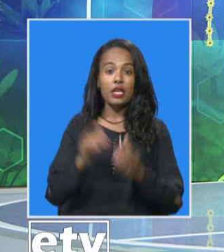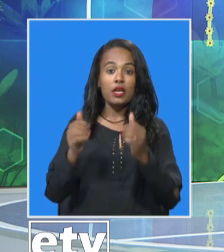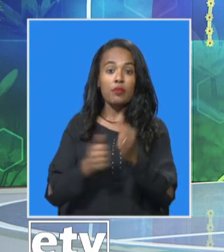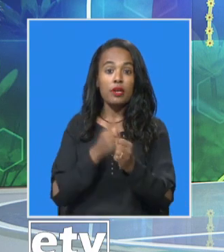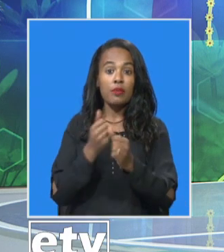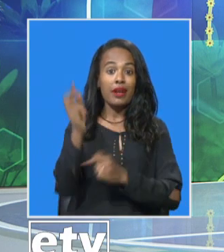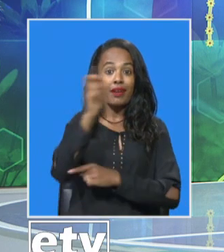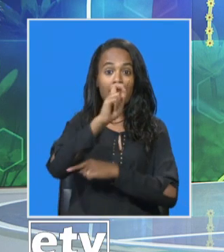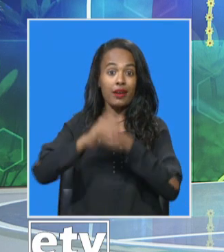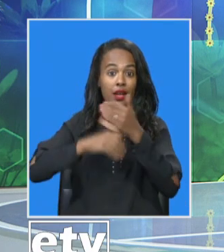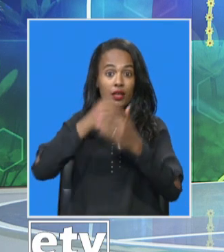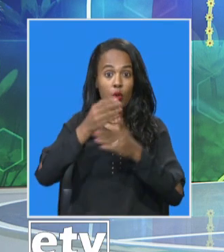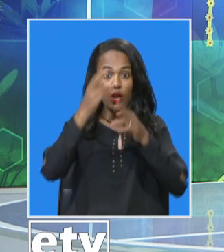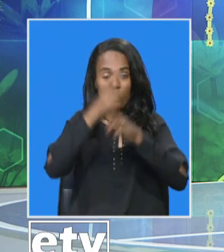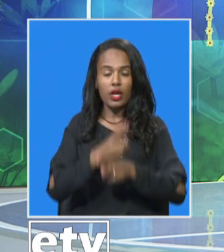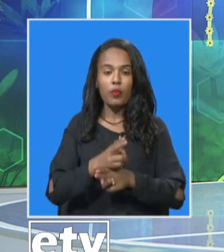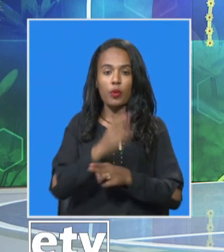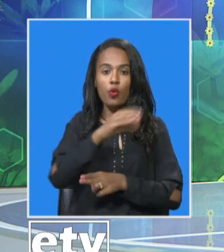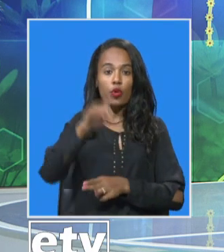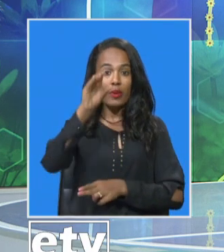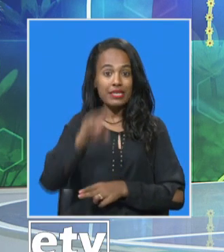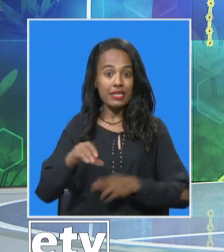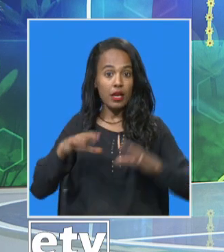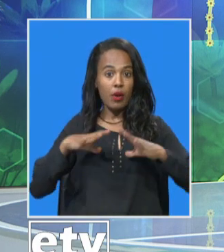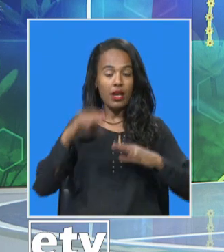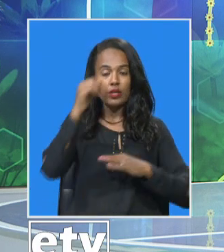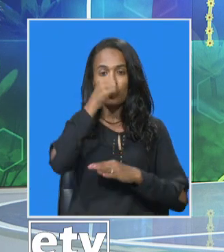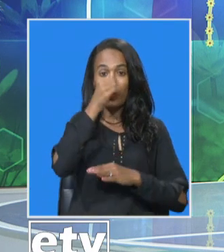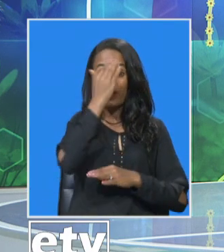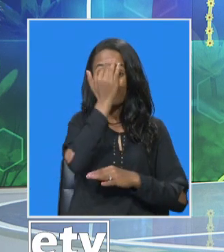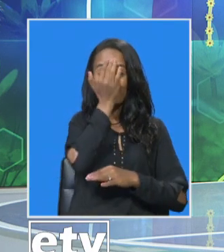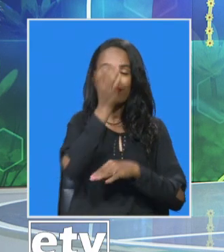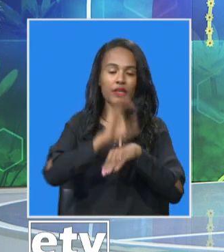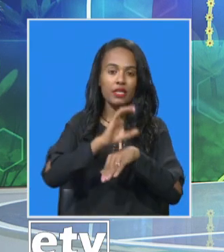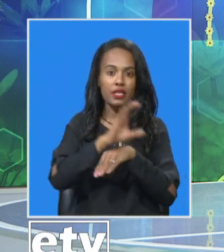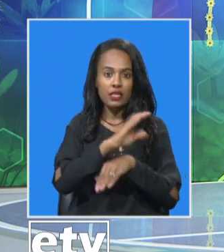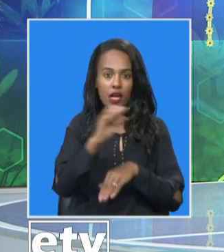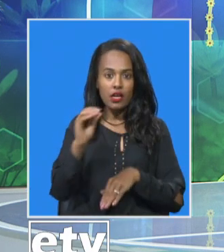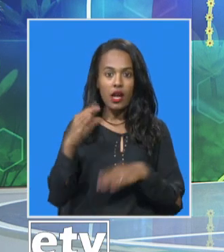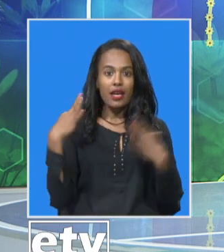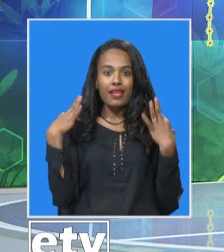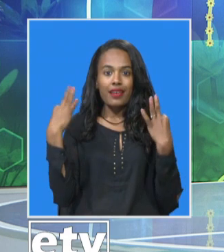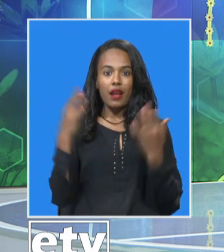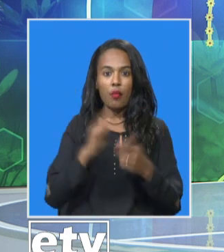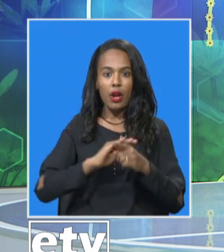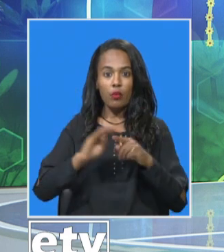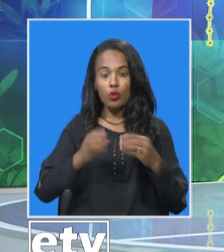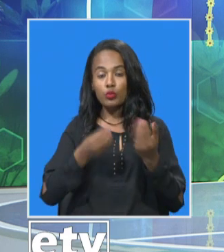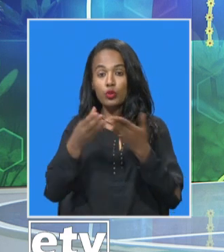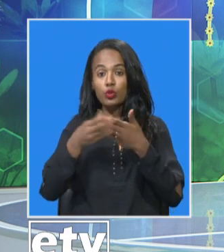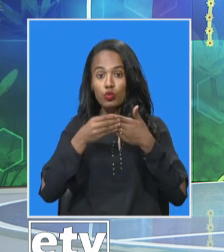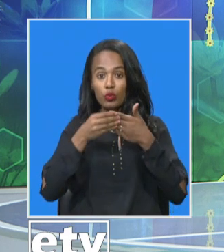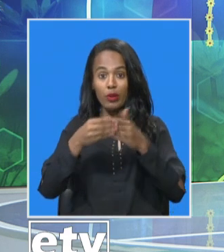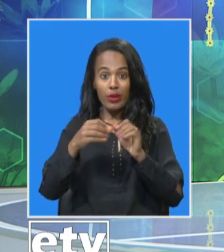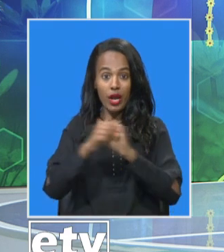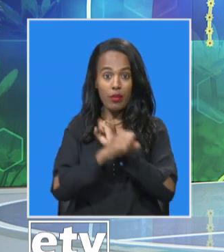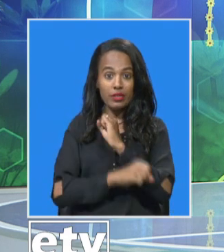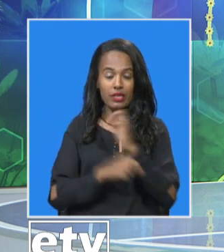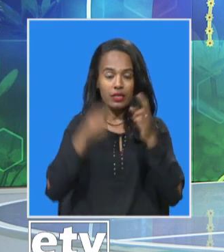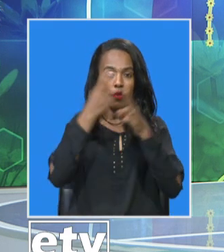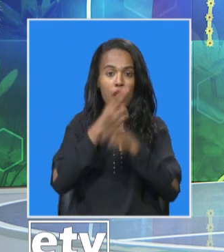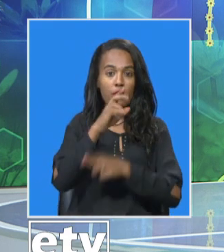ምእመናን ከቀናት በኋላ የሚከበረውን የመስቀል በዓል የኢትዮጵያ ኦርቶዶክስ ተዋሕዶ ቤተክርስቲያንና የጤና ባለሙያዎች በሰጡት መመሪያ መሰረት